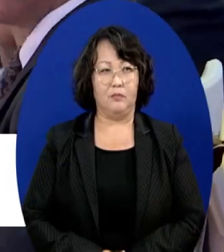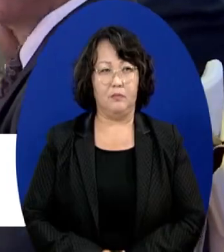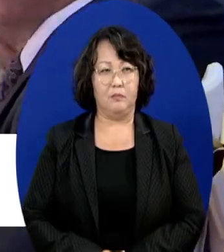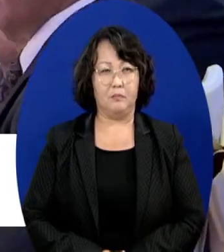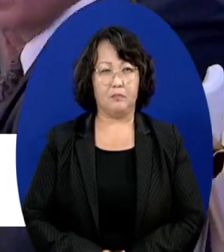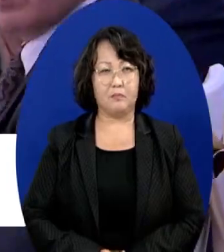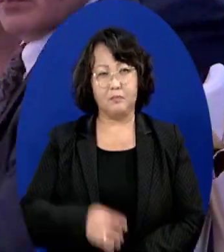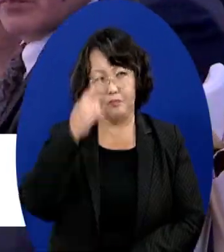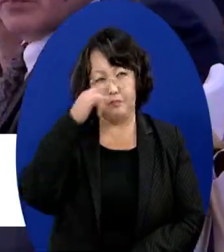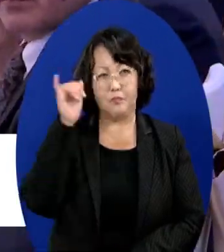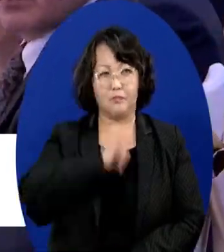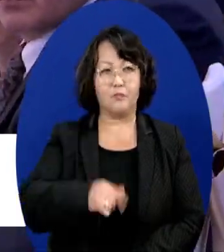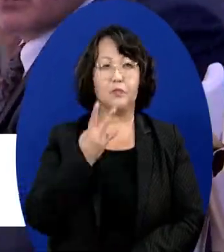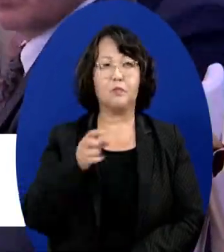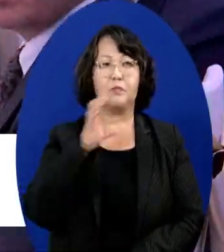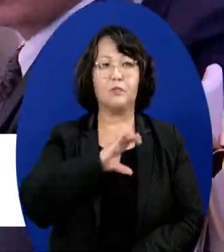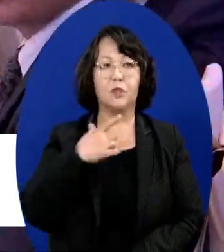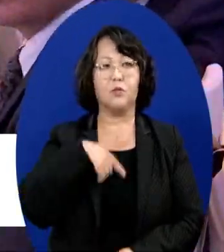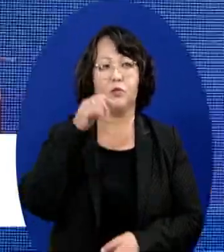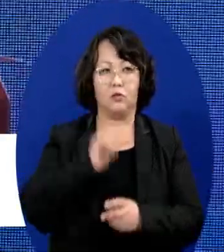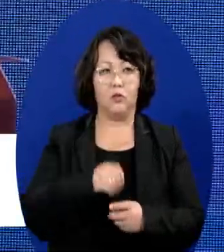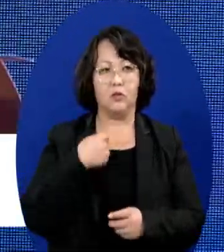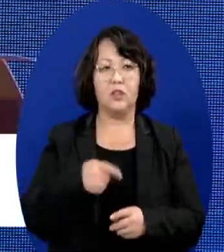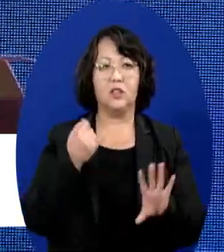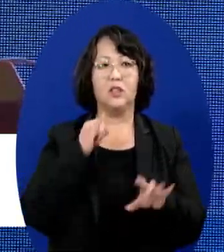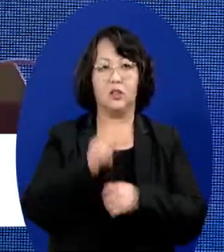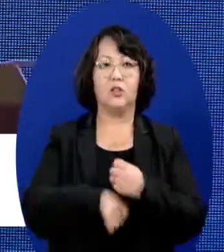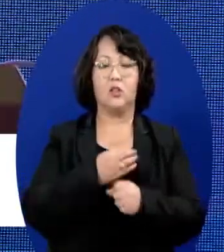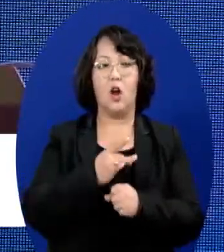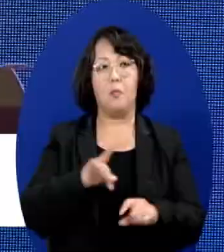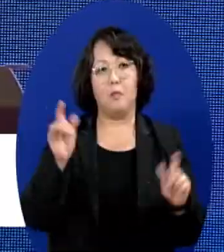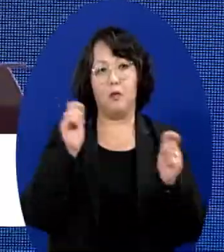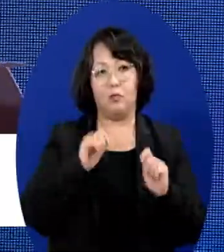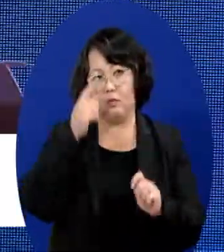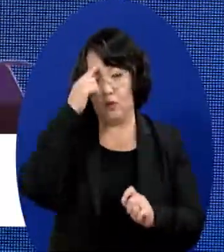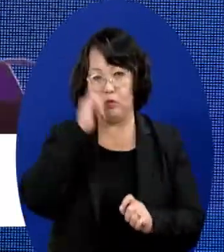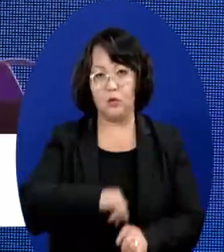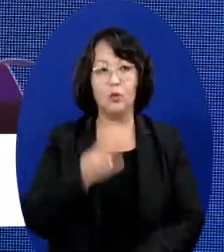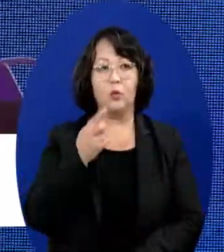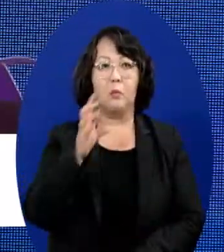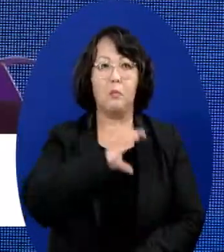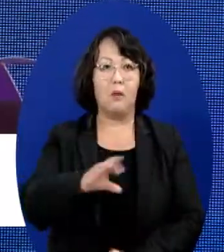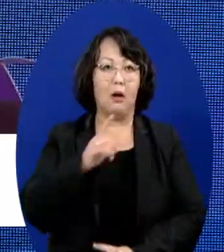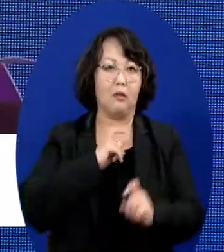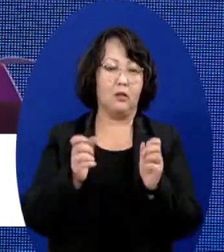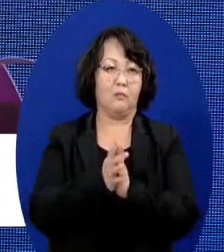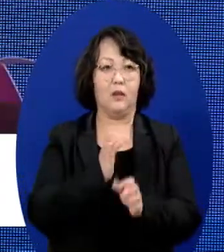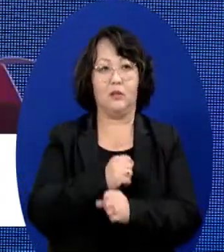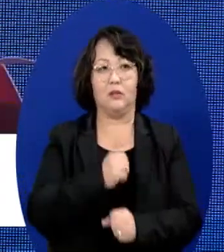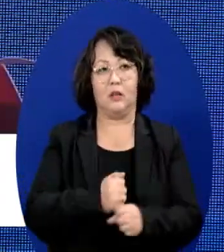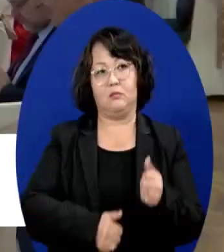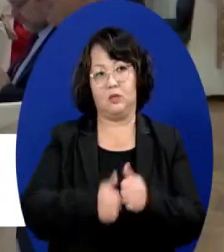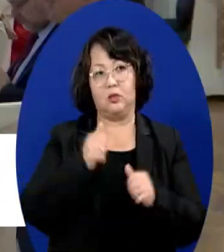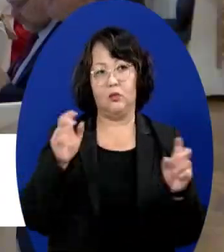Дараа жил манай улс нэгдсэн үндэсний байгууллагад элсэний 60 жил яваа болон энэ хүрээнд Монгол улс нэгдсэн үндэсний байгууллагын харилцаа хамтын ажиллагааны олон амжилтыг